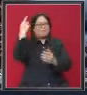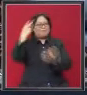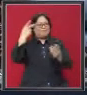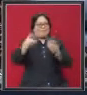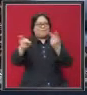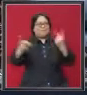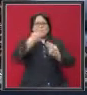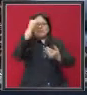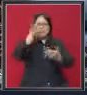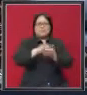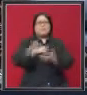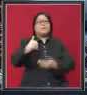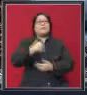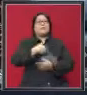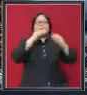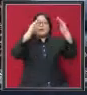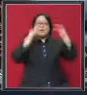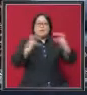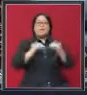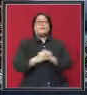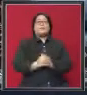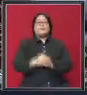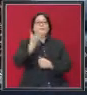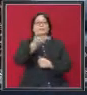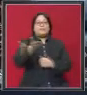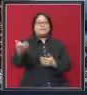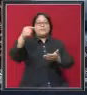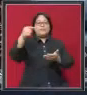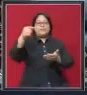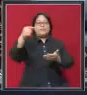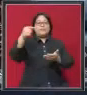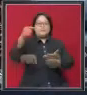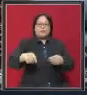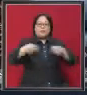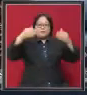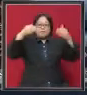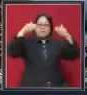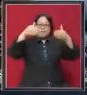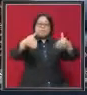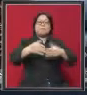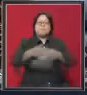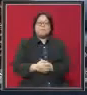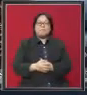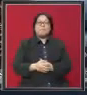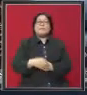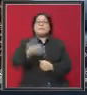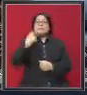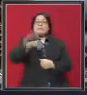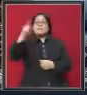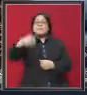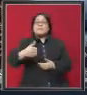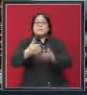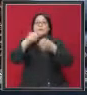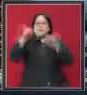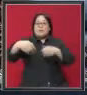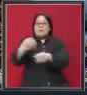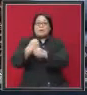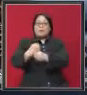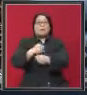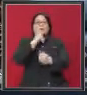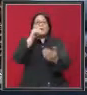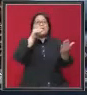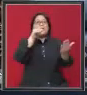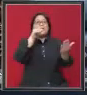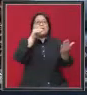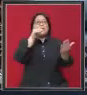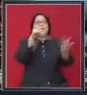langsung. So itulah sebabnya kita harap bahawa perkara ini harus diberikan penekanan supaya yang perlukan bantuan dapat bantuan dan tidak